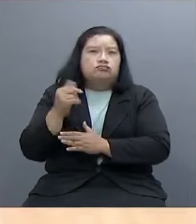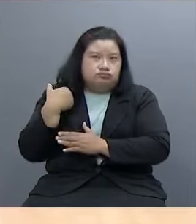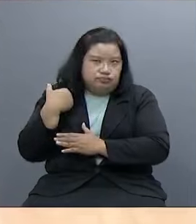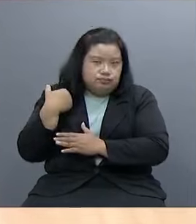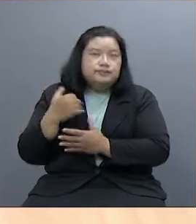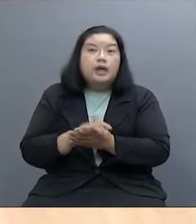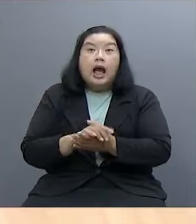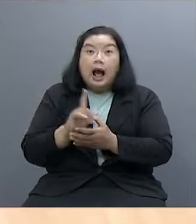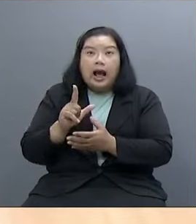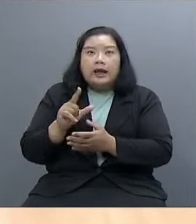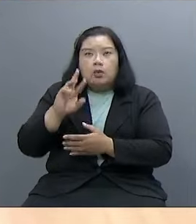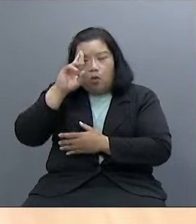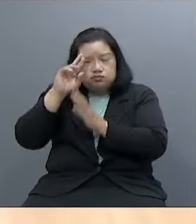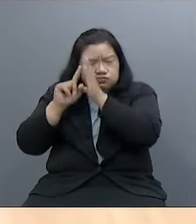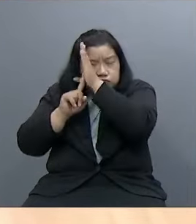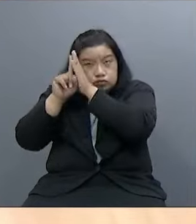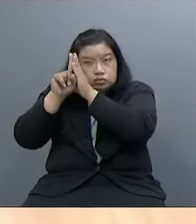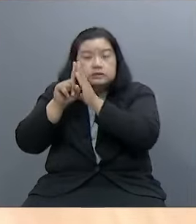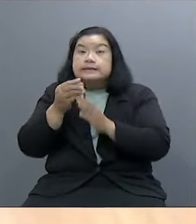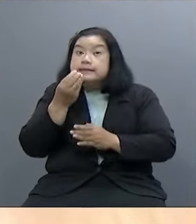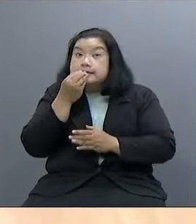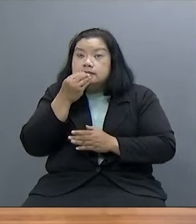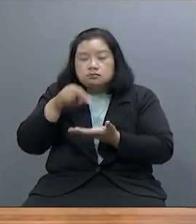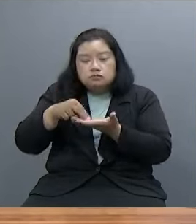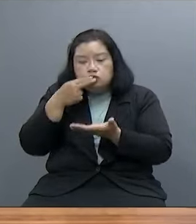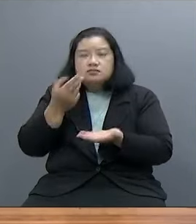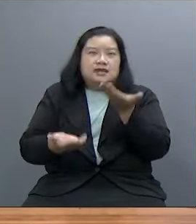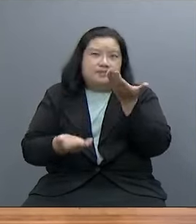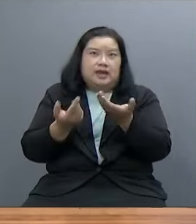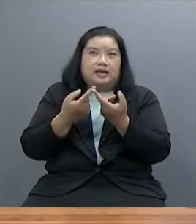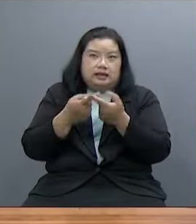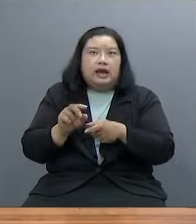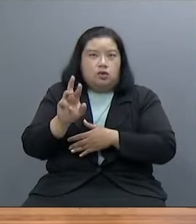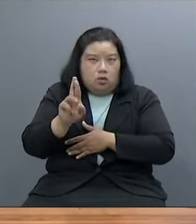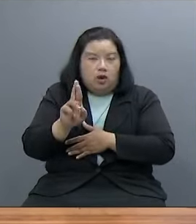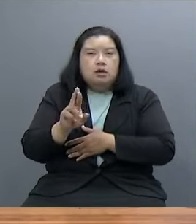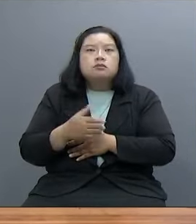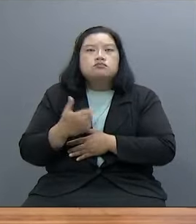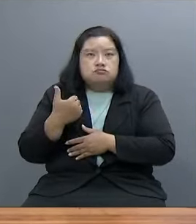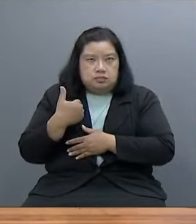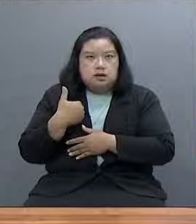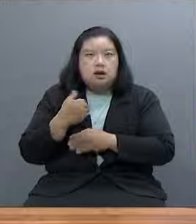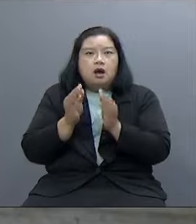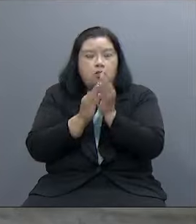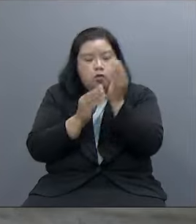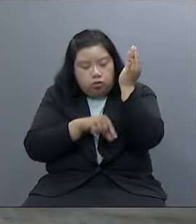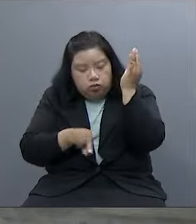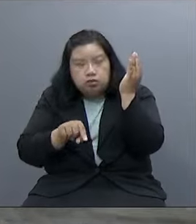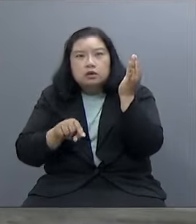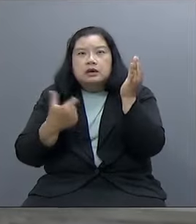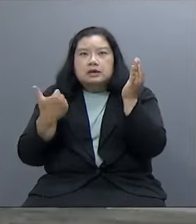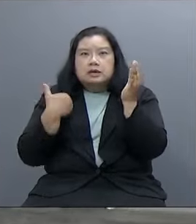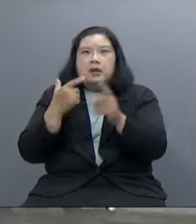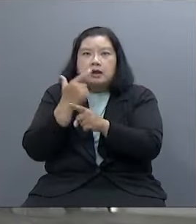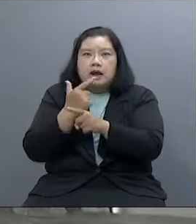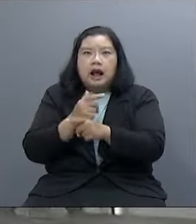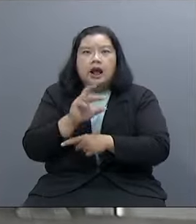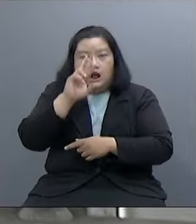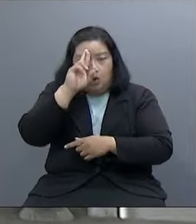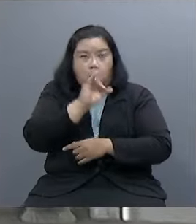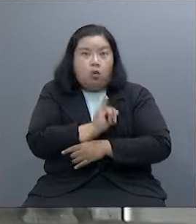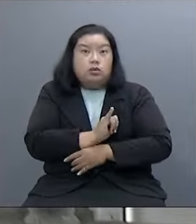ความดันโลหิตสูงสามารถรับประทานได้ค่ะแต่มีข้อควรระวังนะคะเพราะว่ารากบัวเป็นแหล่งอาหารที่มีโพแทสเซียมสูงมากผู้ป่วยโรคไตที่มีภาวะต้